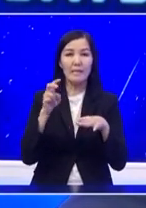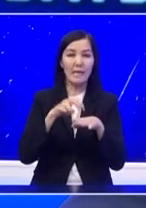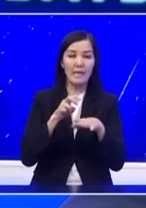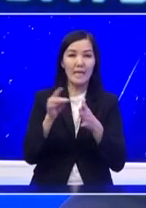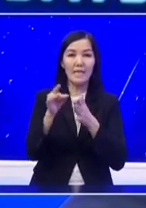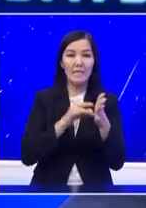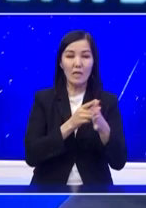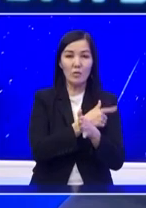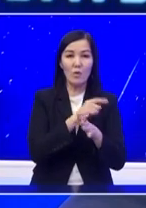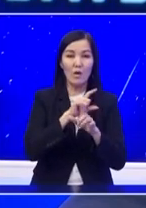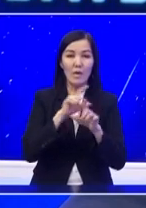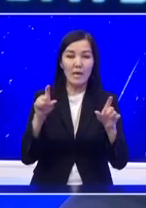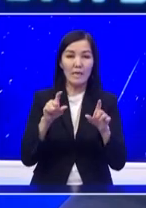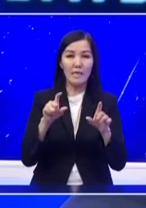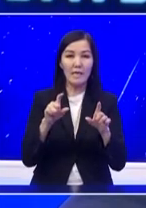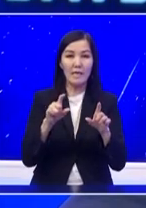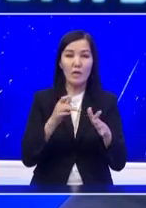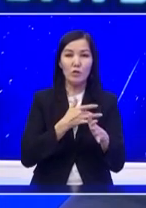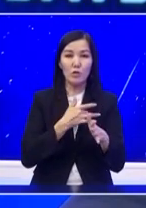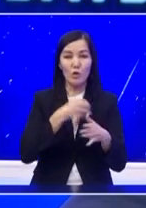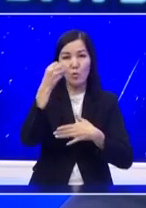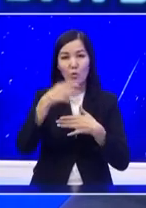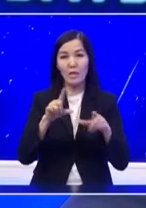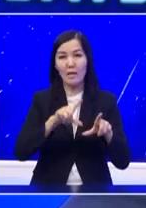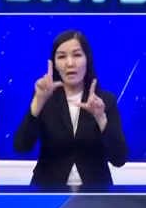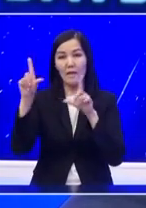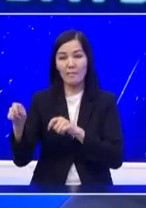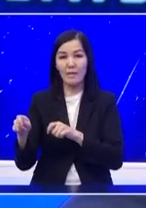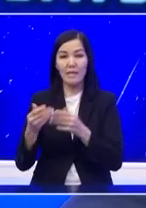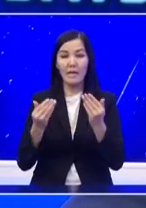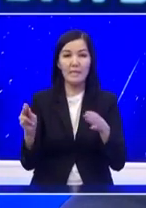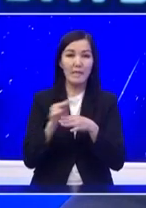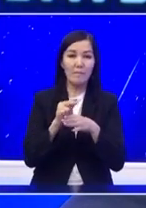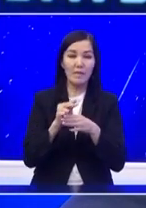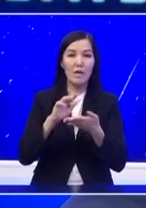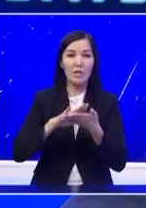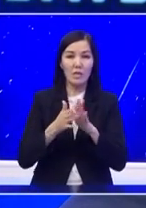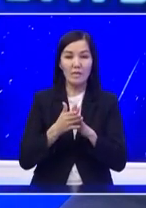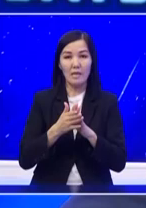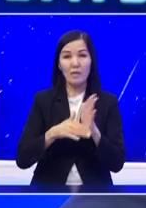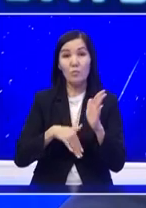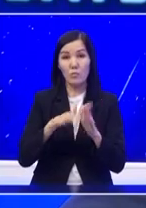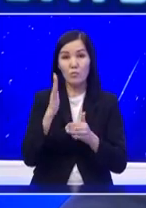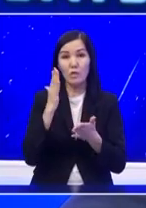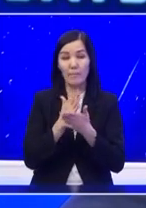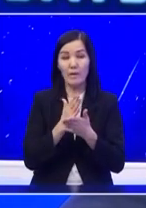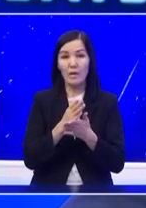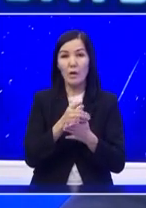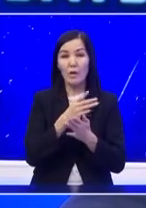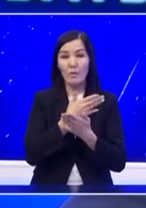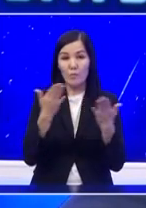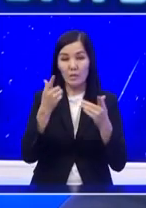оны Астанадағы кардиологиялық орталыққа жолдады. Қазір ол тиісті ем-дом қабылдап жатыр. Жағдайы анағұрлым жақсарды. Өздеріңіз